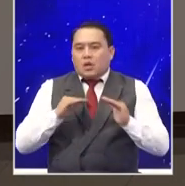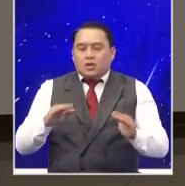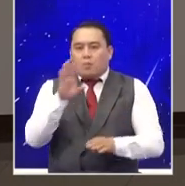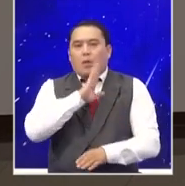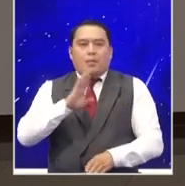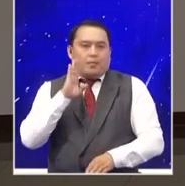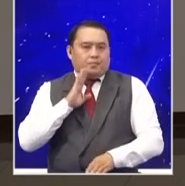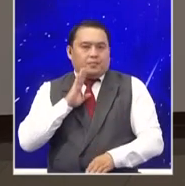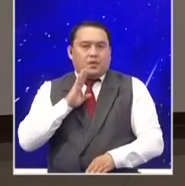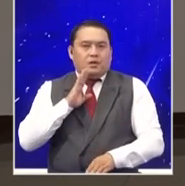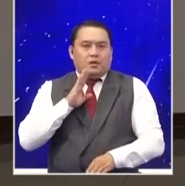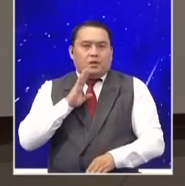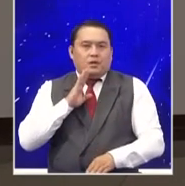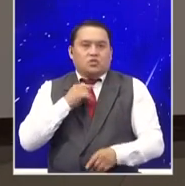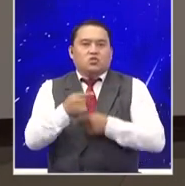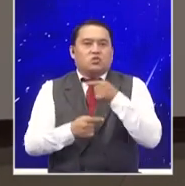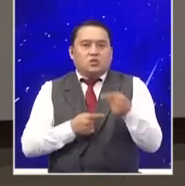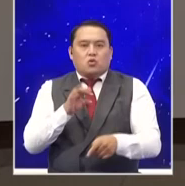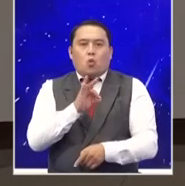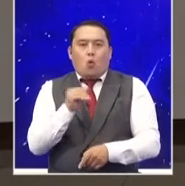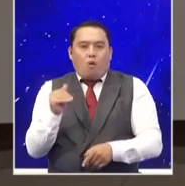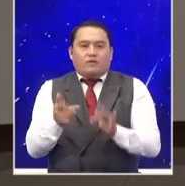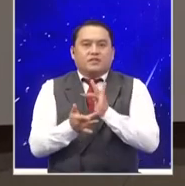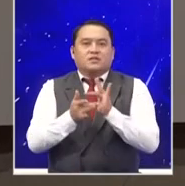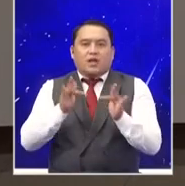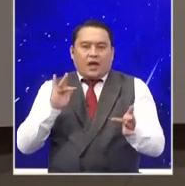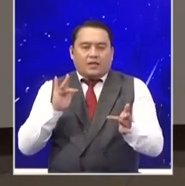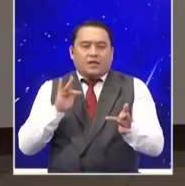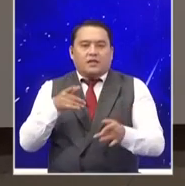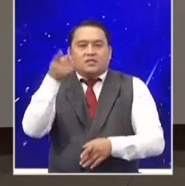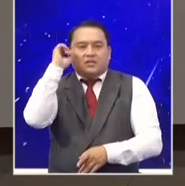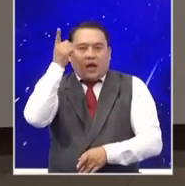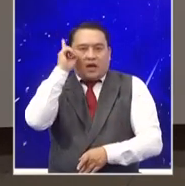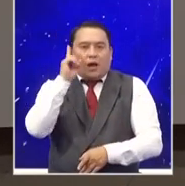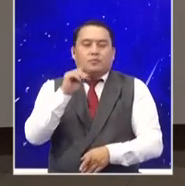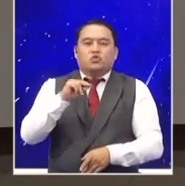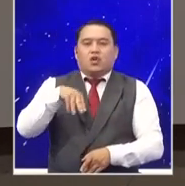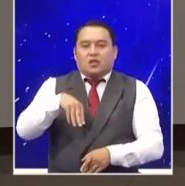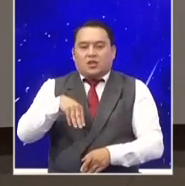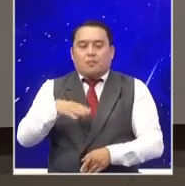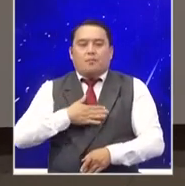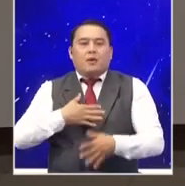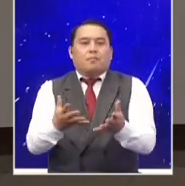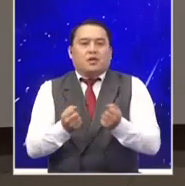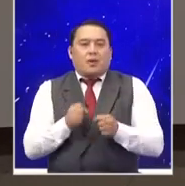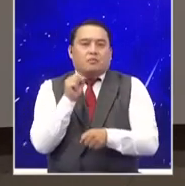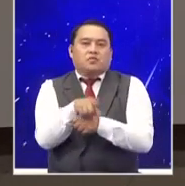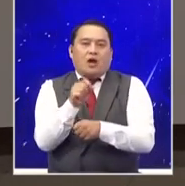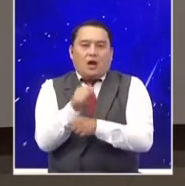мамам. Через официальный сайт и Instagram, WhatsApp мы принимаем